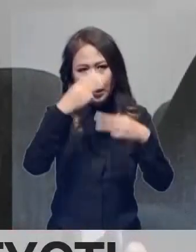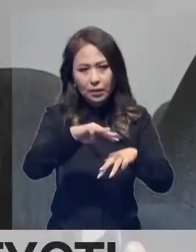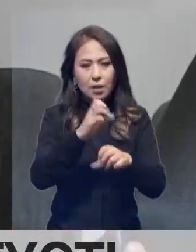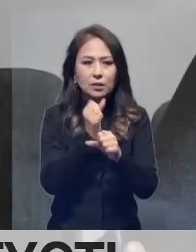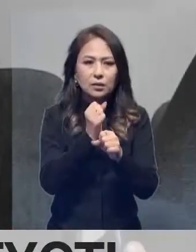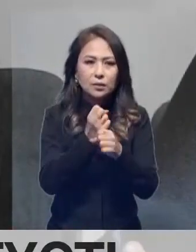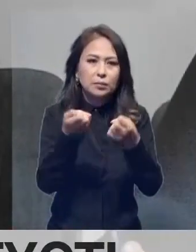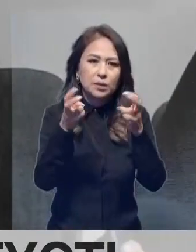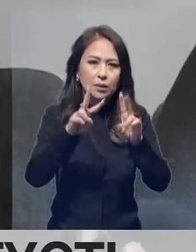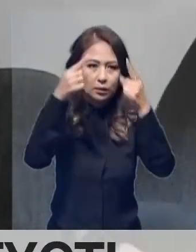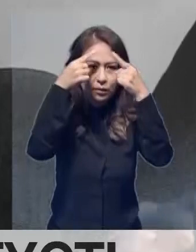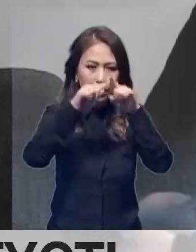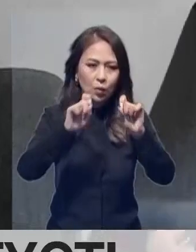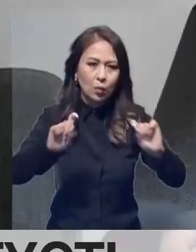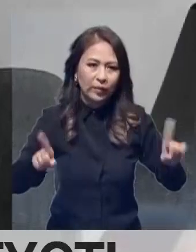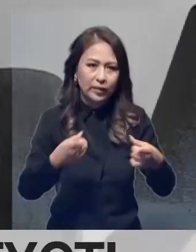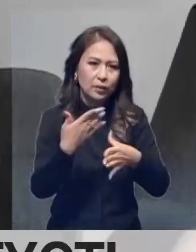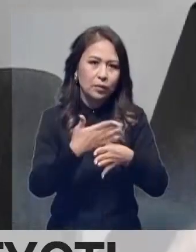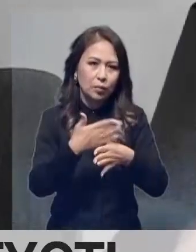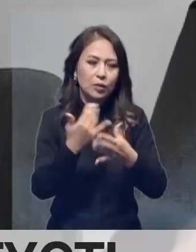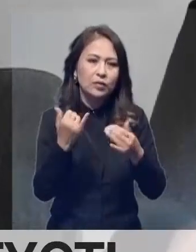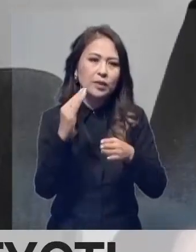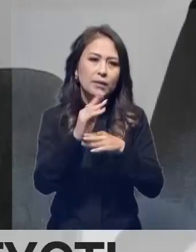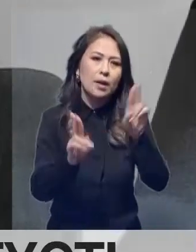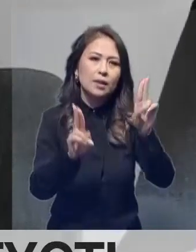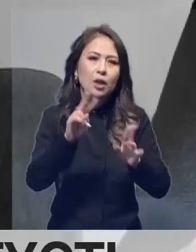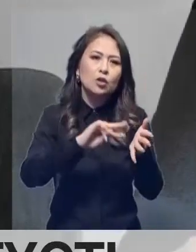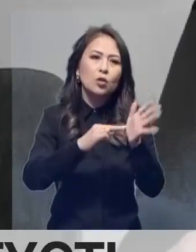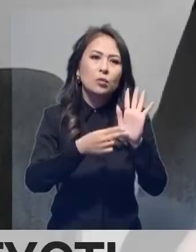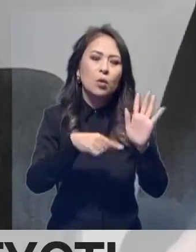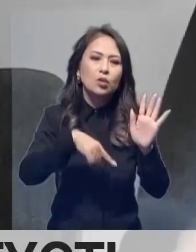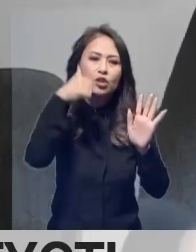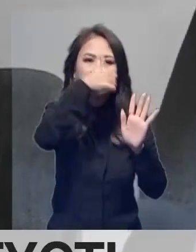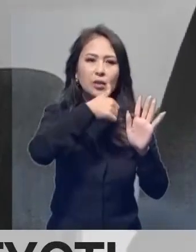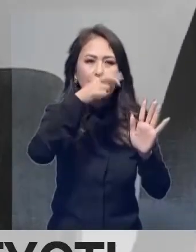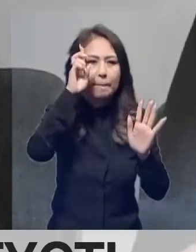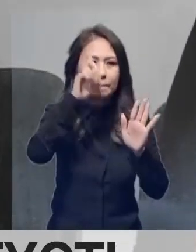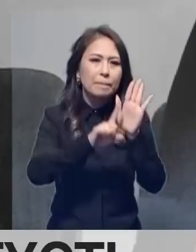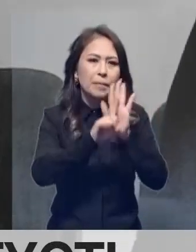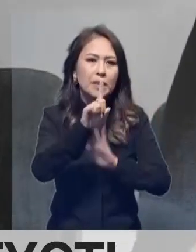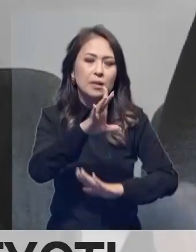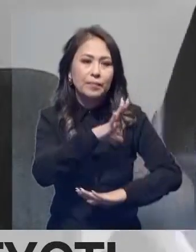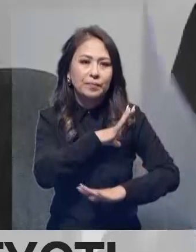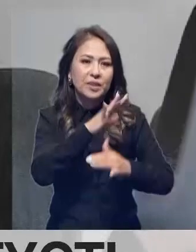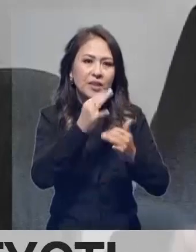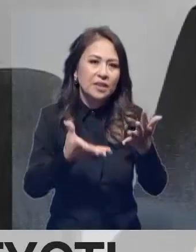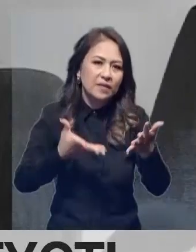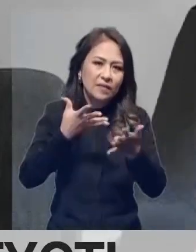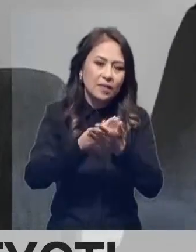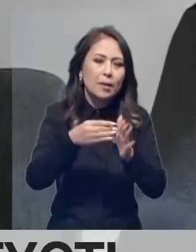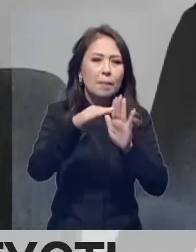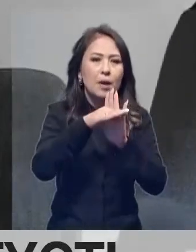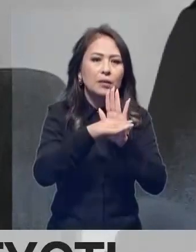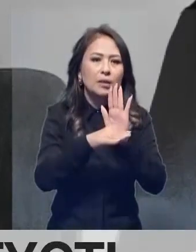модернизациялау, арнайы техниканы жаңарту да көзделген. Стратегиялық жоспар осы жылдың басынан бері жүзеге асырылды. Биыл инвест бағдарлама